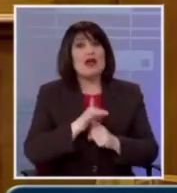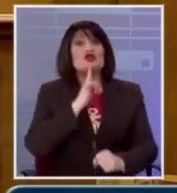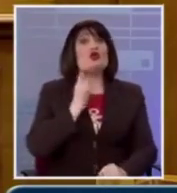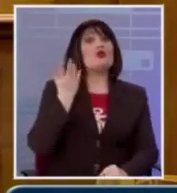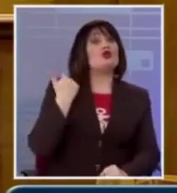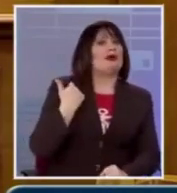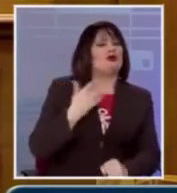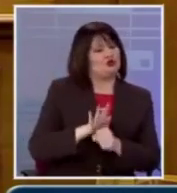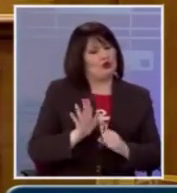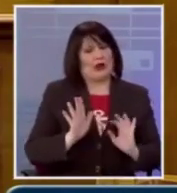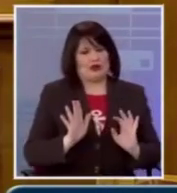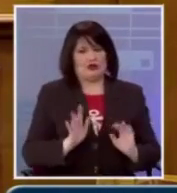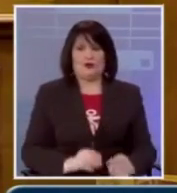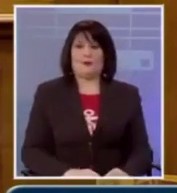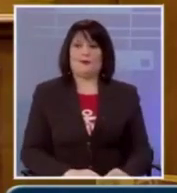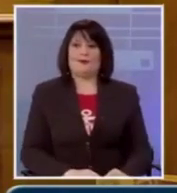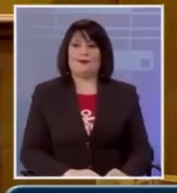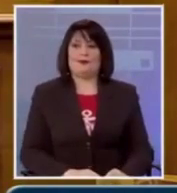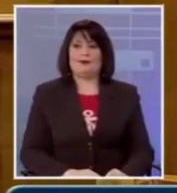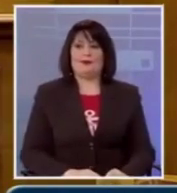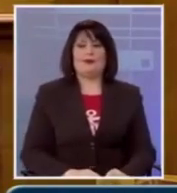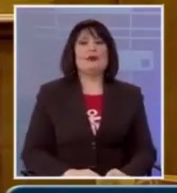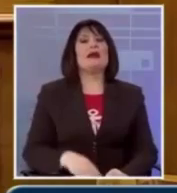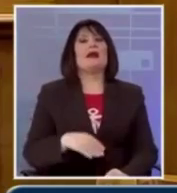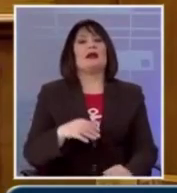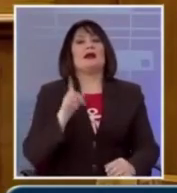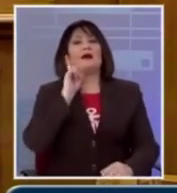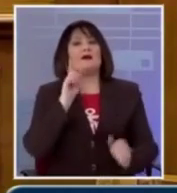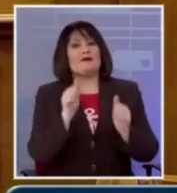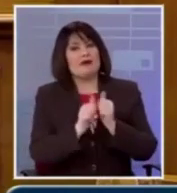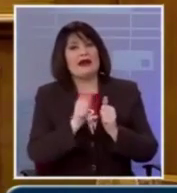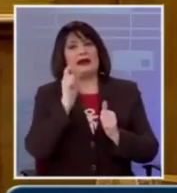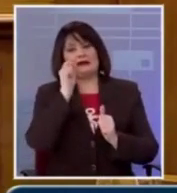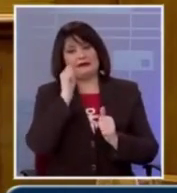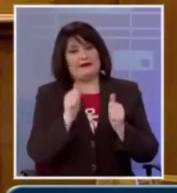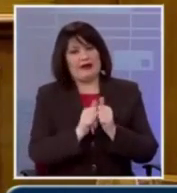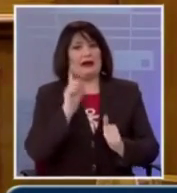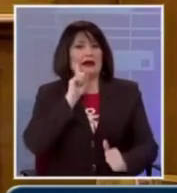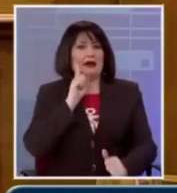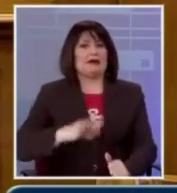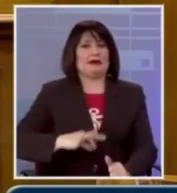πριν. Τελειώνω, φίλες και φίλοι, κυρίες και κύριοι.